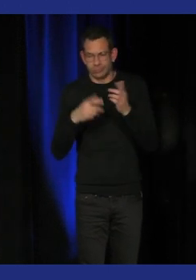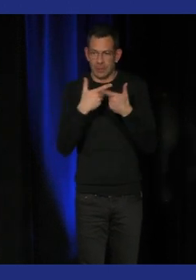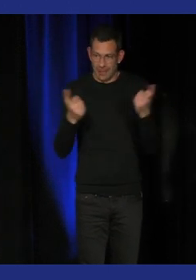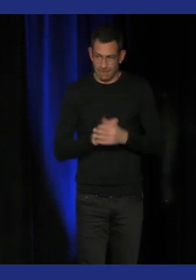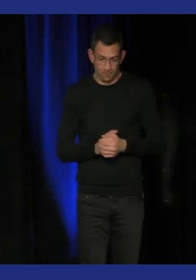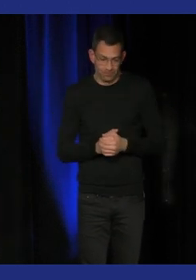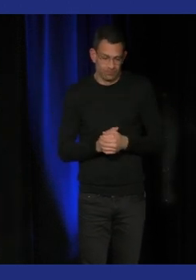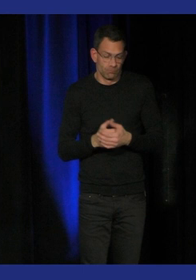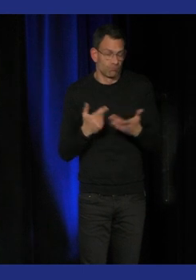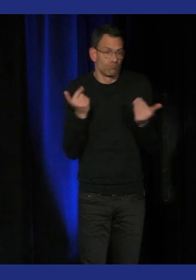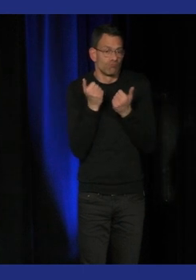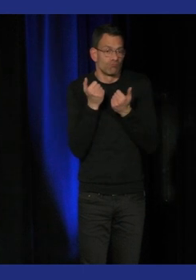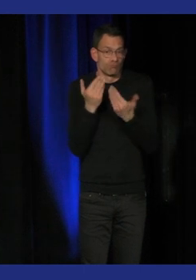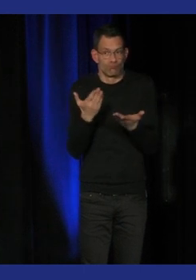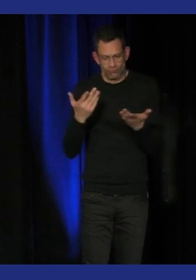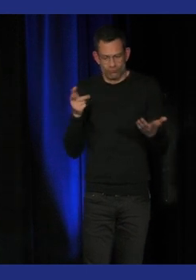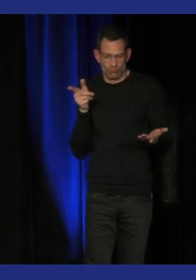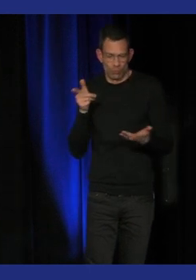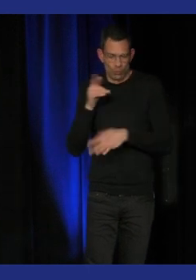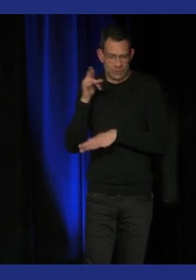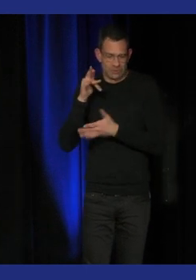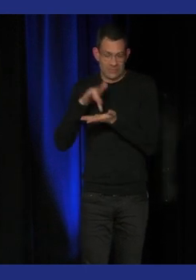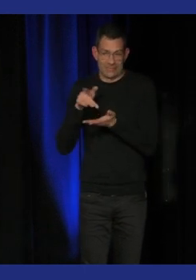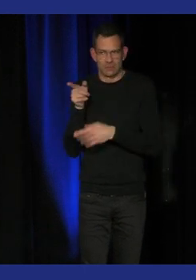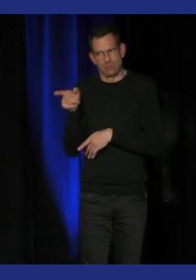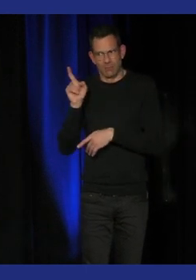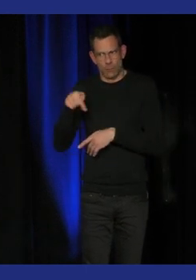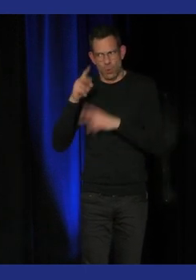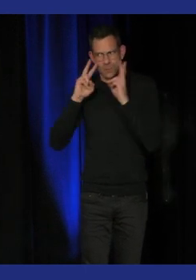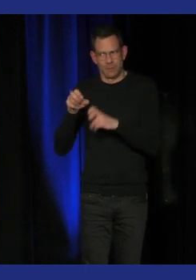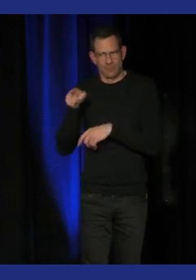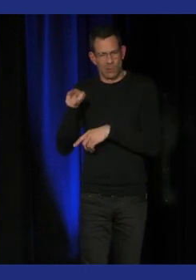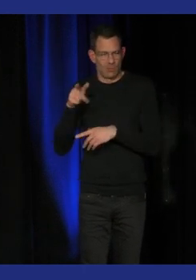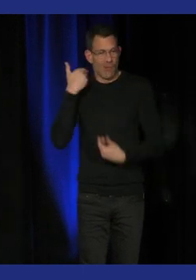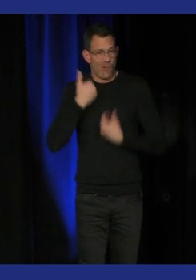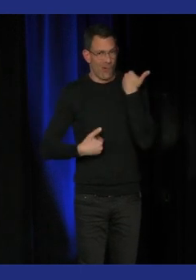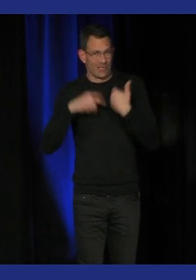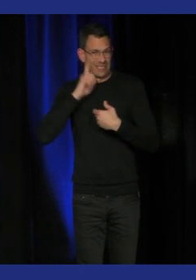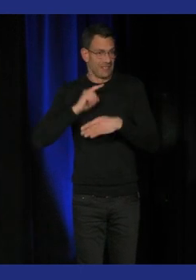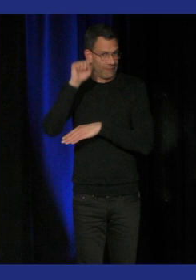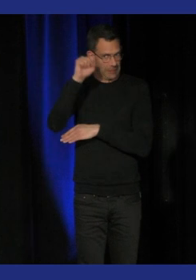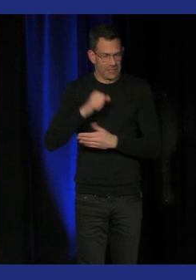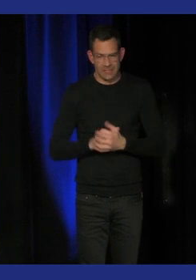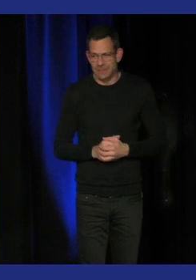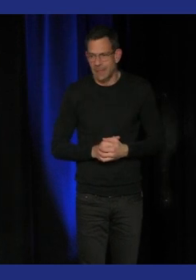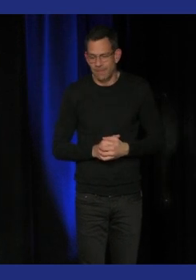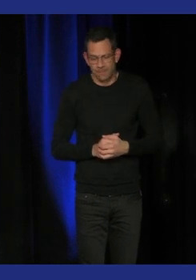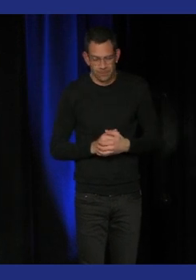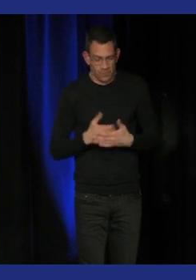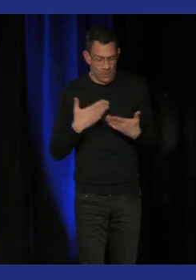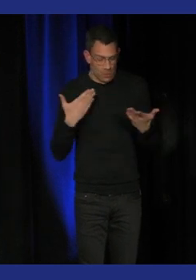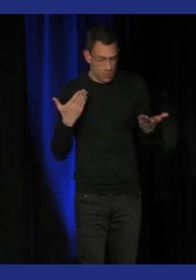anti-féministe qui aborde précisément ces questions. Donc ça, voilà, j'ai évoqué la naissance du CRIP.